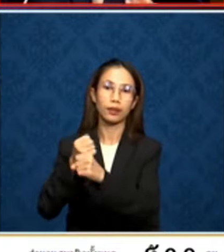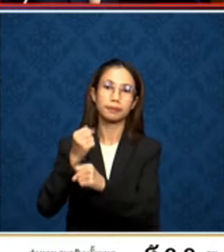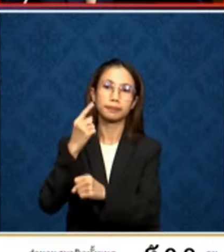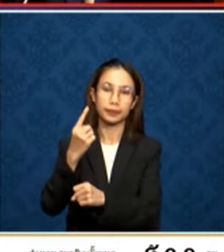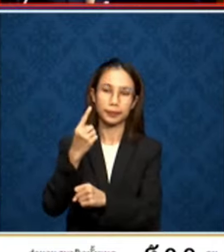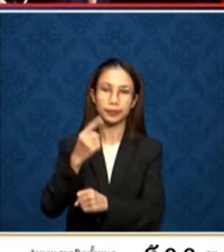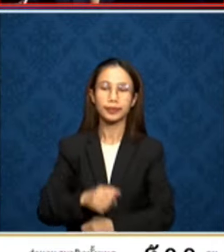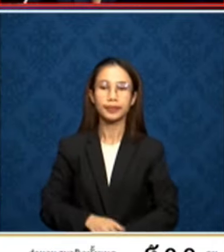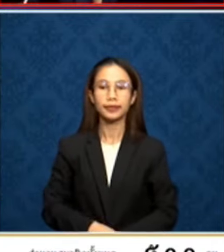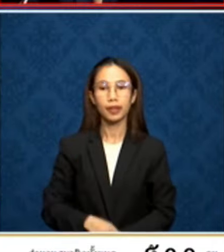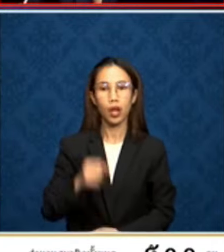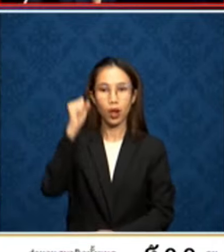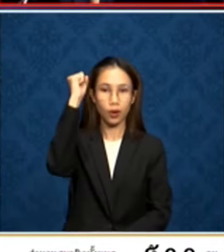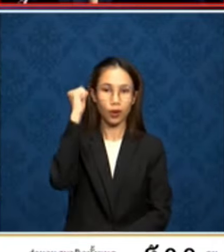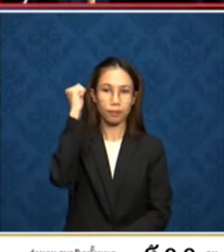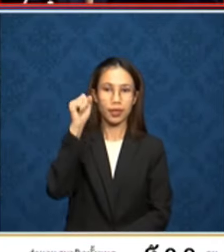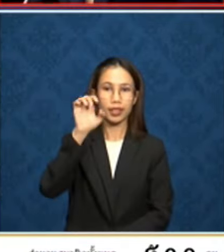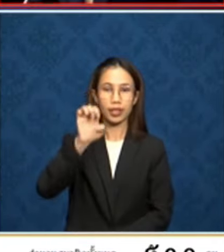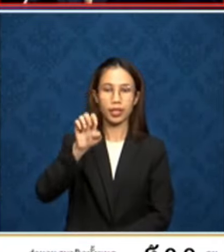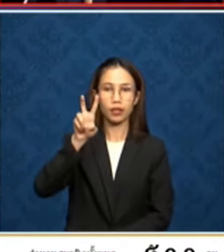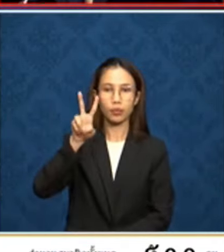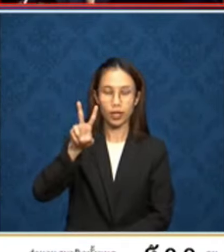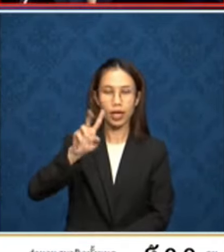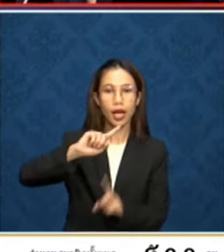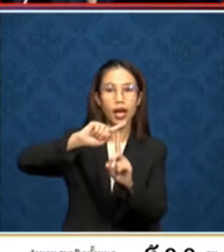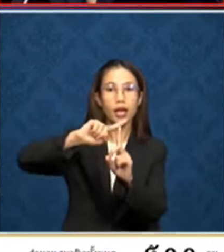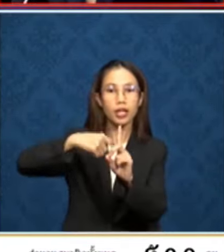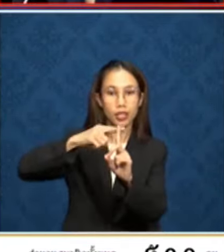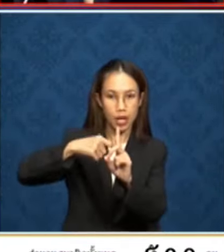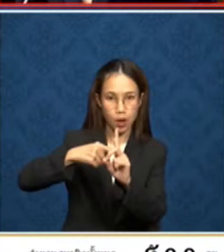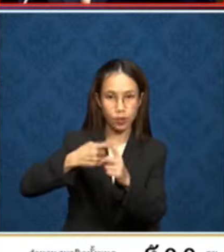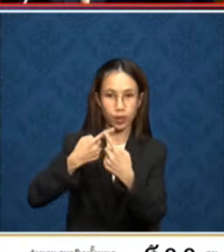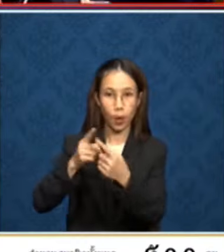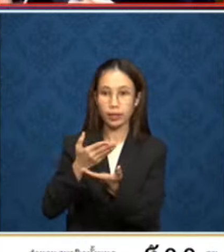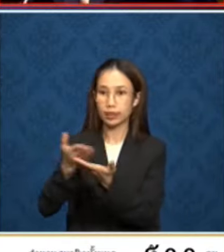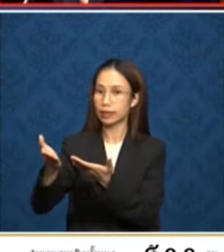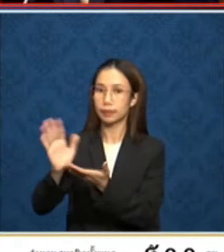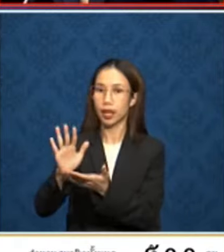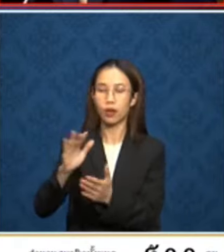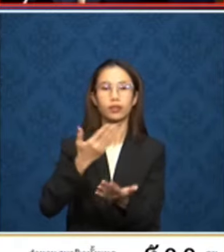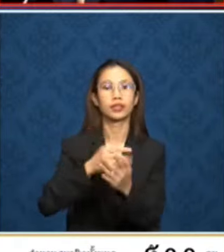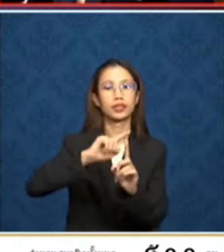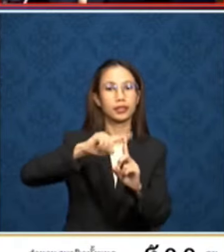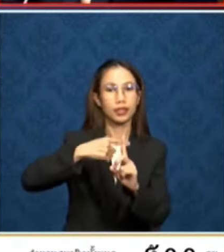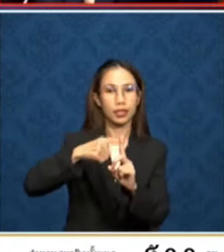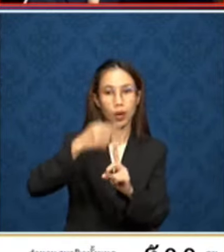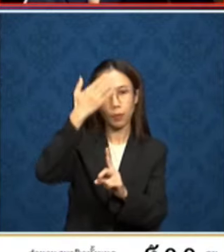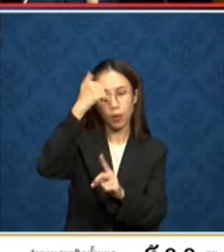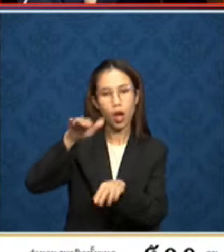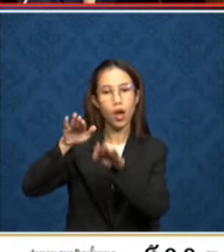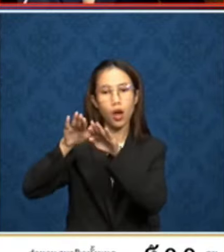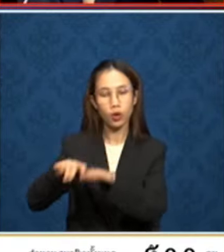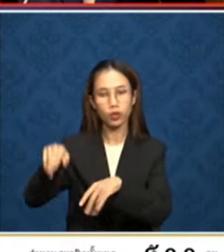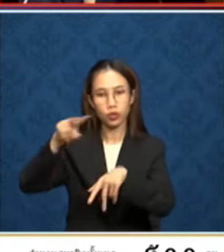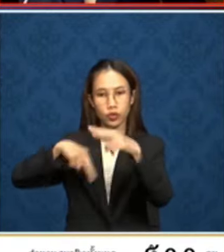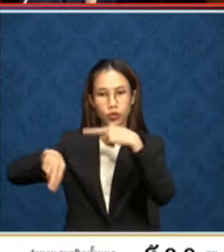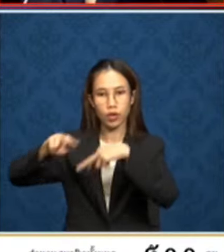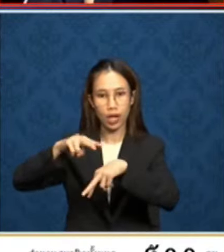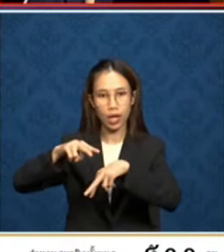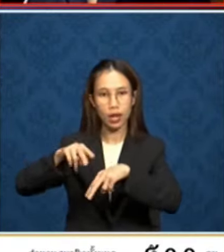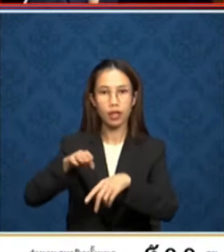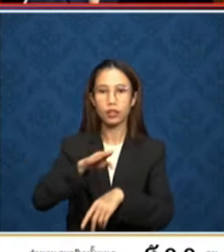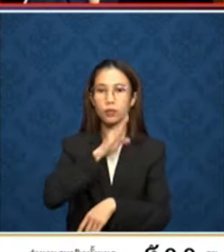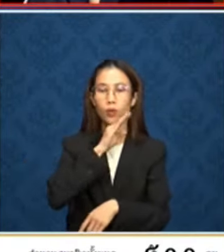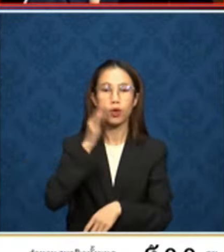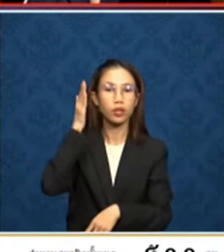EV busที่นำมานะคะจะเป็นระบบการเช่าแทนการซื้อเพราะว่าจะช่วยลดต้นทุนในการดูแลรักษาและการปลดระวางเมื่อ